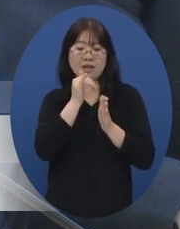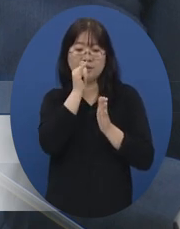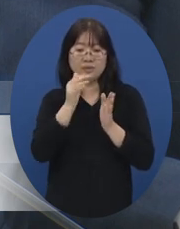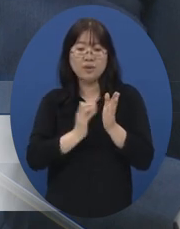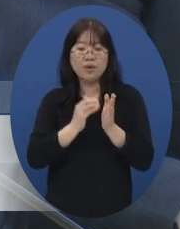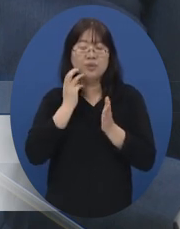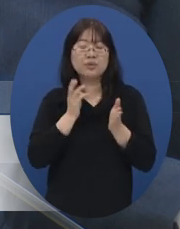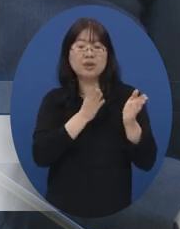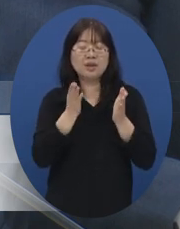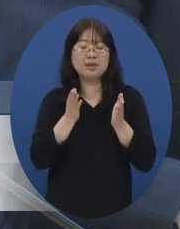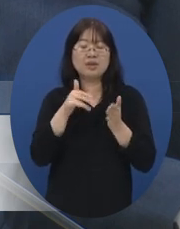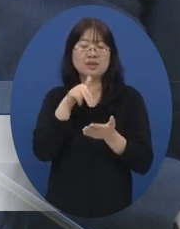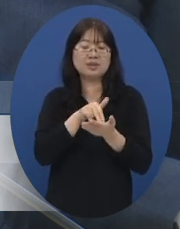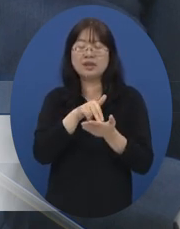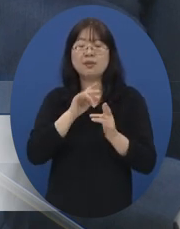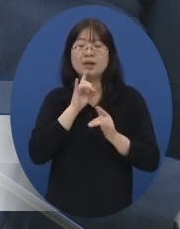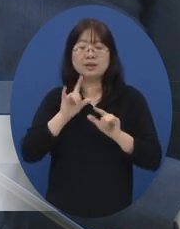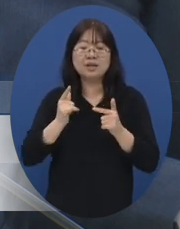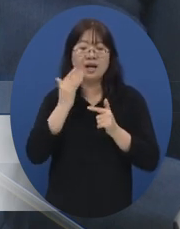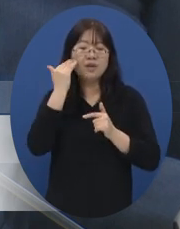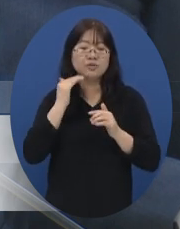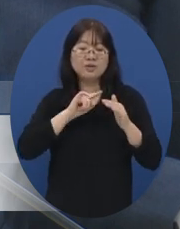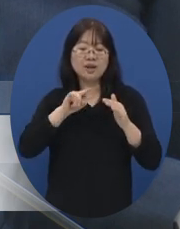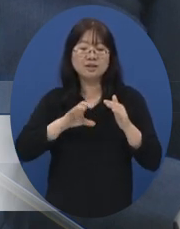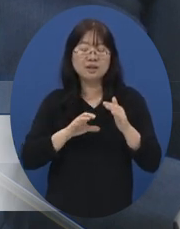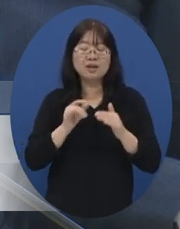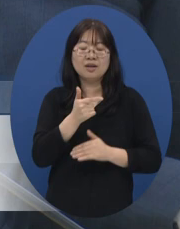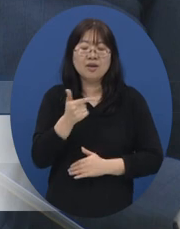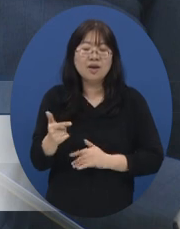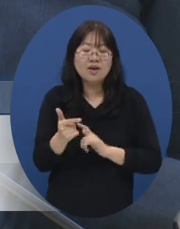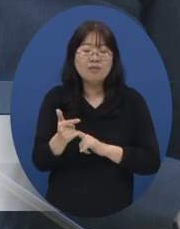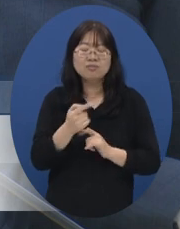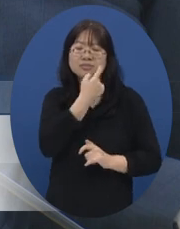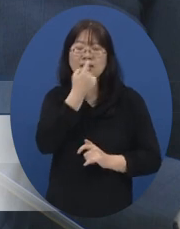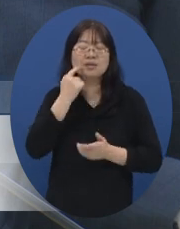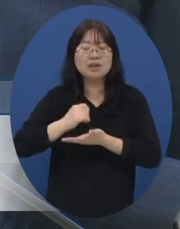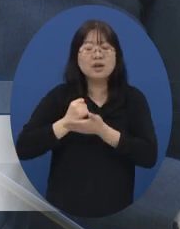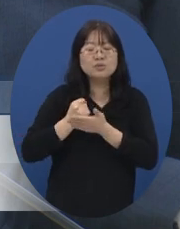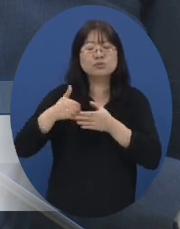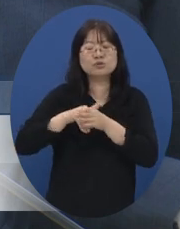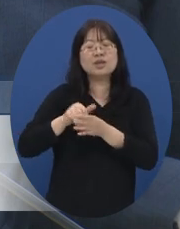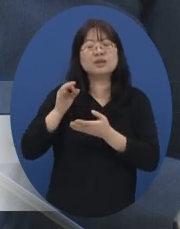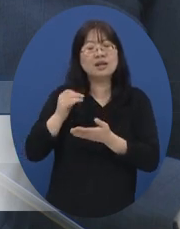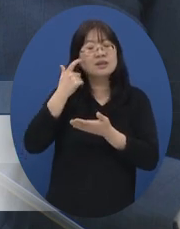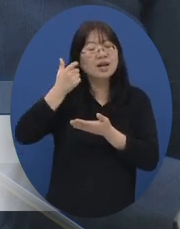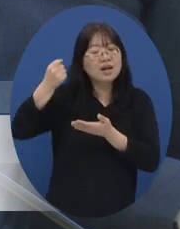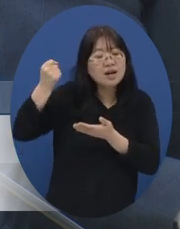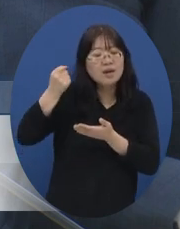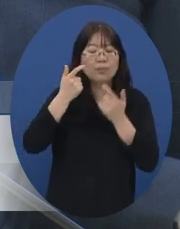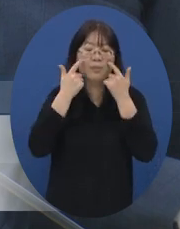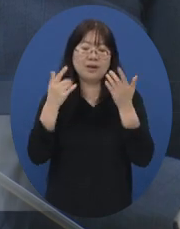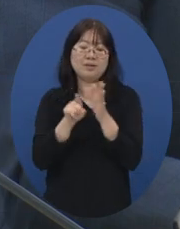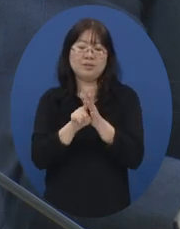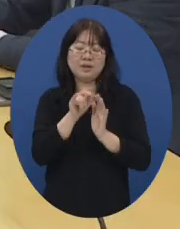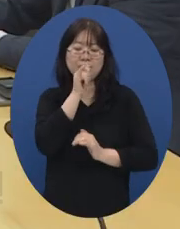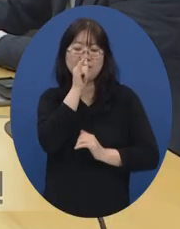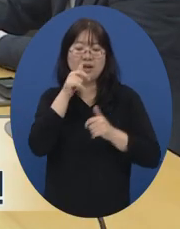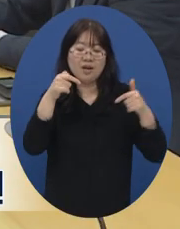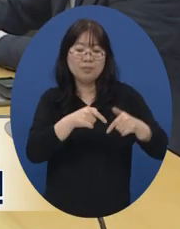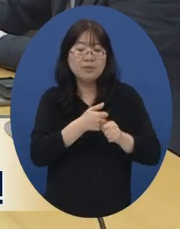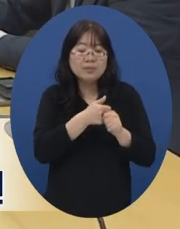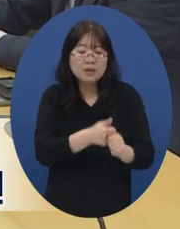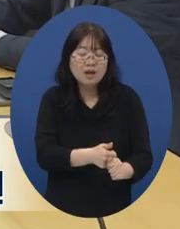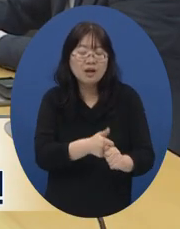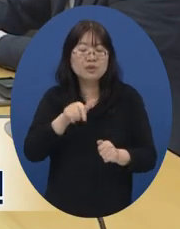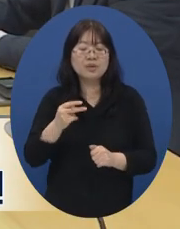되고 경기도 차원뿐만 아니라 대한민국에서도 아주 상징적인 문화자산이 될 거라고 저는 확신합니다.